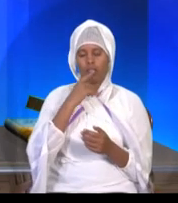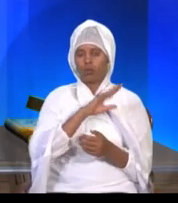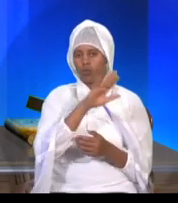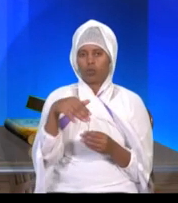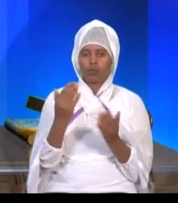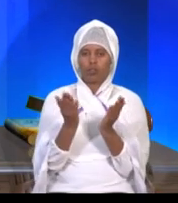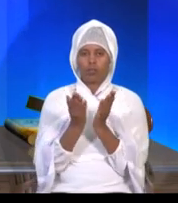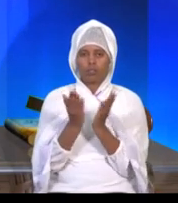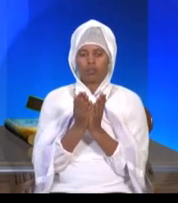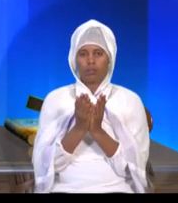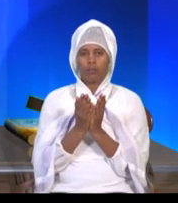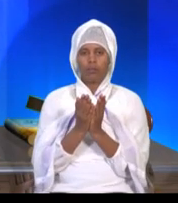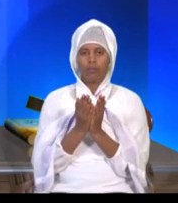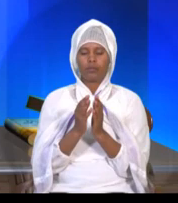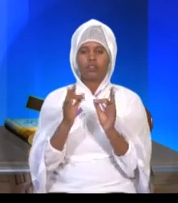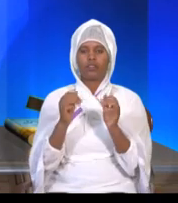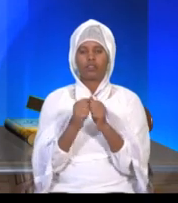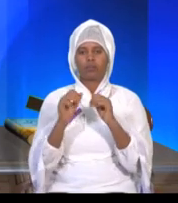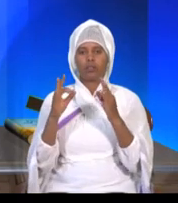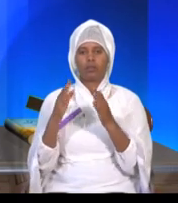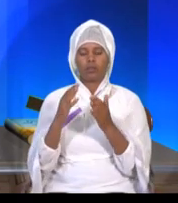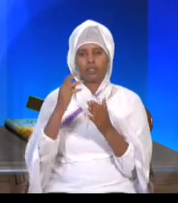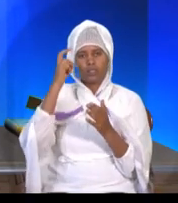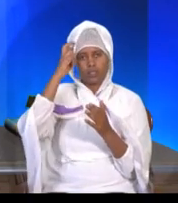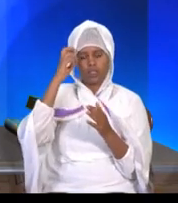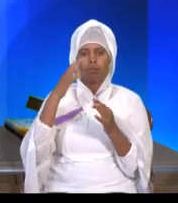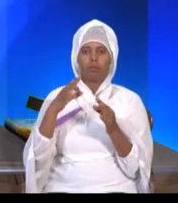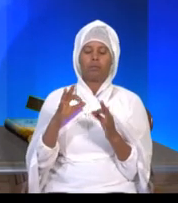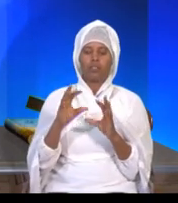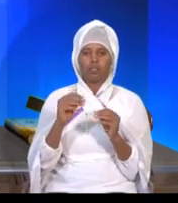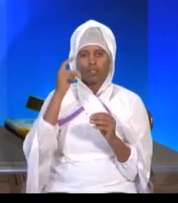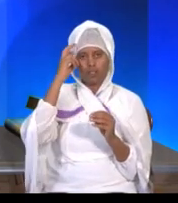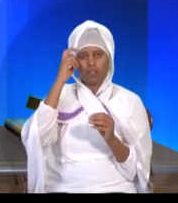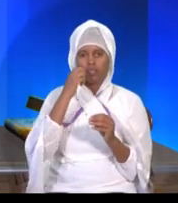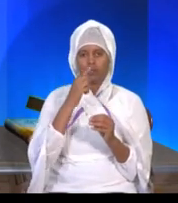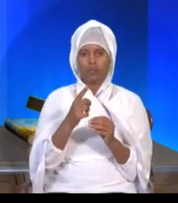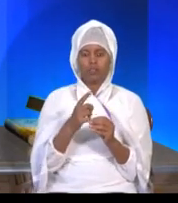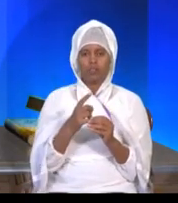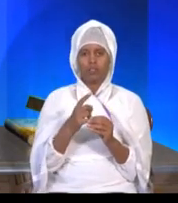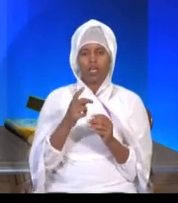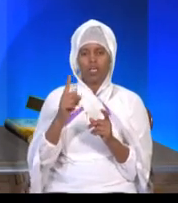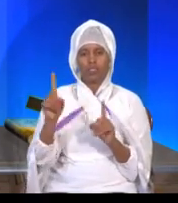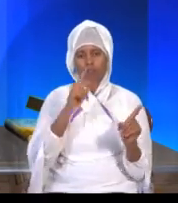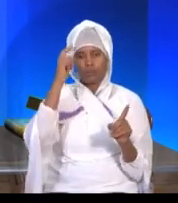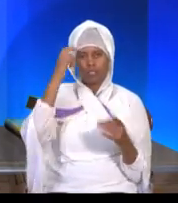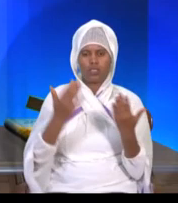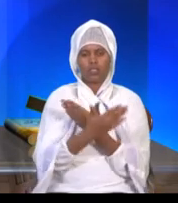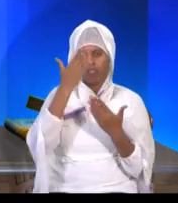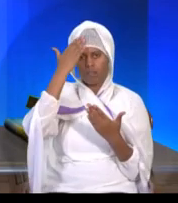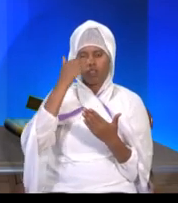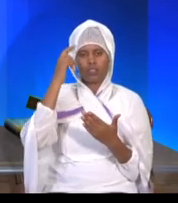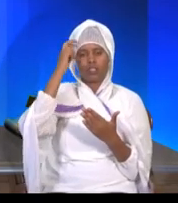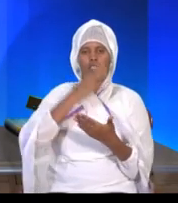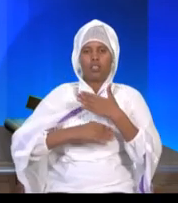كنصح لناي تخلو تمرتنا هذا صالح جنب خبين نصح بخبين نصح هذا نصح زي فلسة